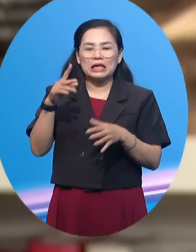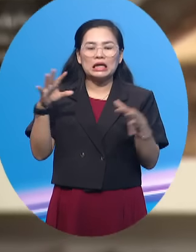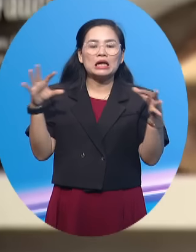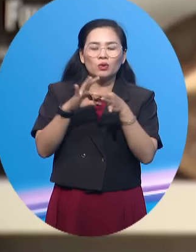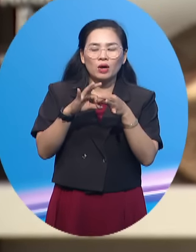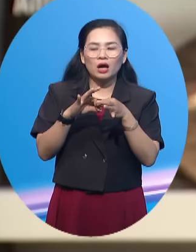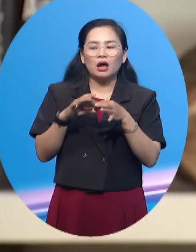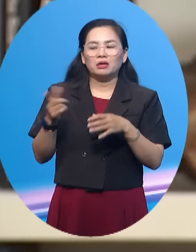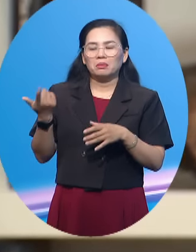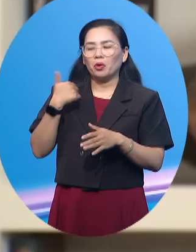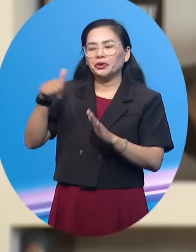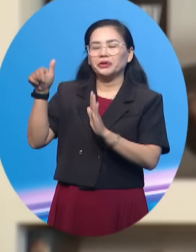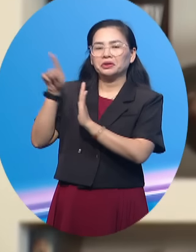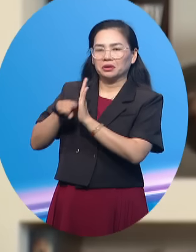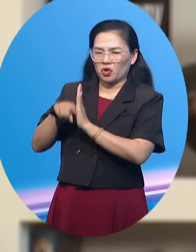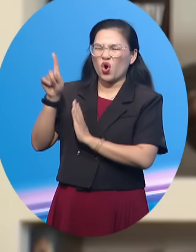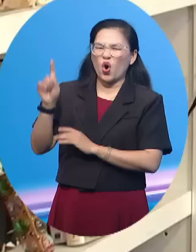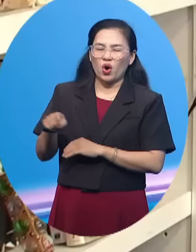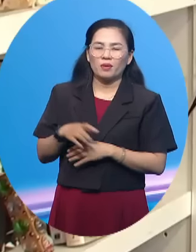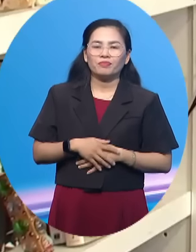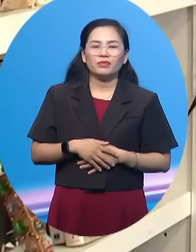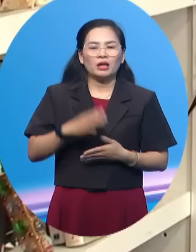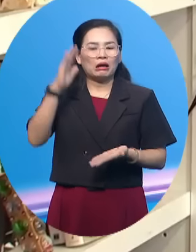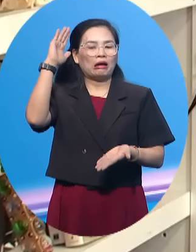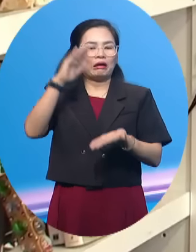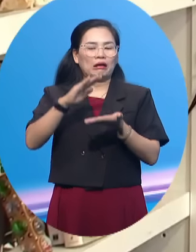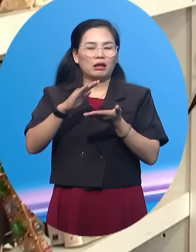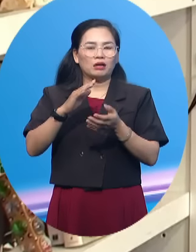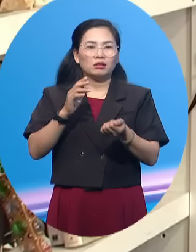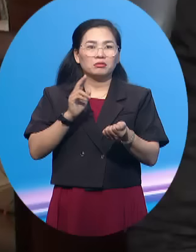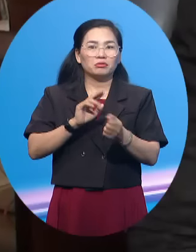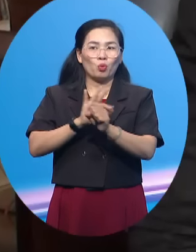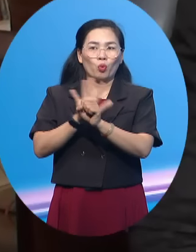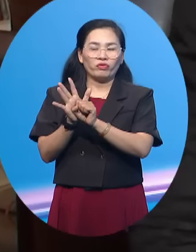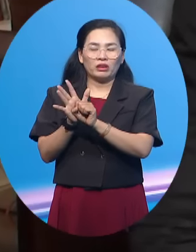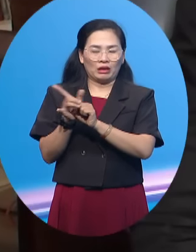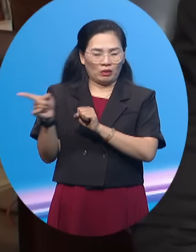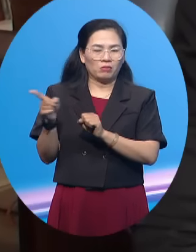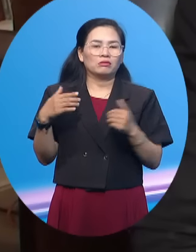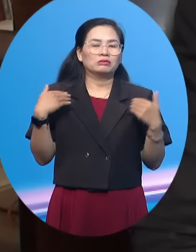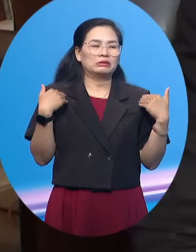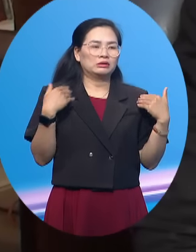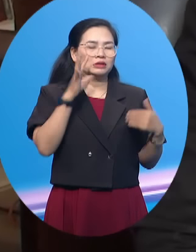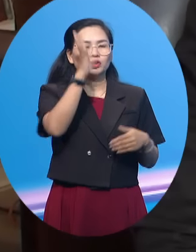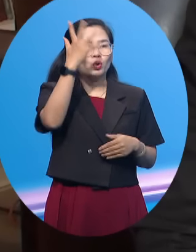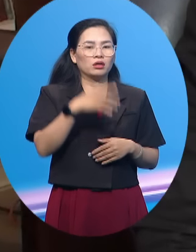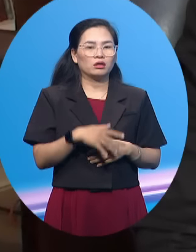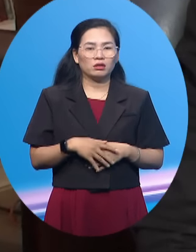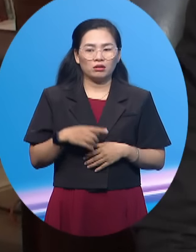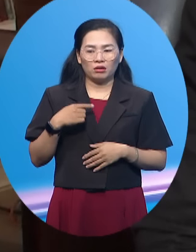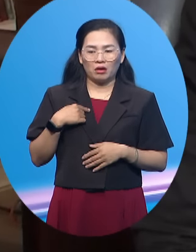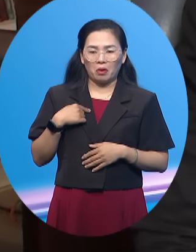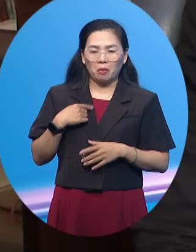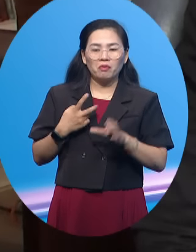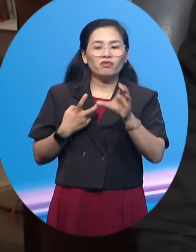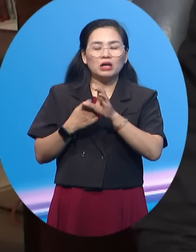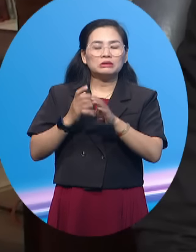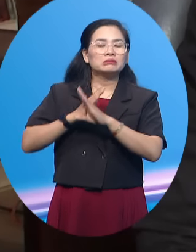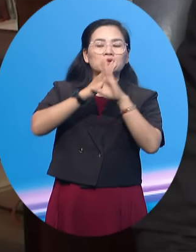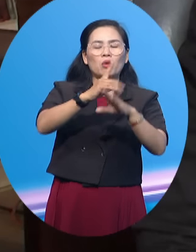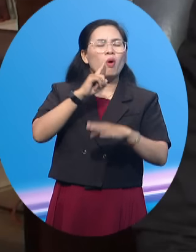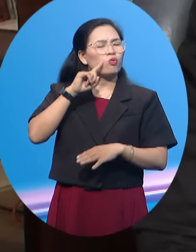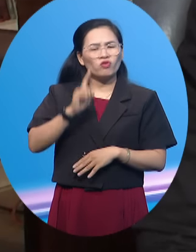Ông cũng phản đối các biện pháp hạn chế mà nước Mỹ áp dụng trong đại dịch COVID-19. Ông không nhận mình là người phản đối vaccine, mà cho